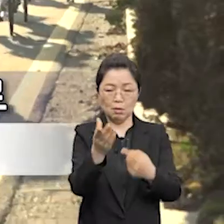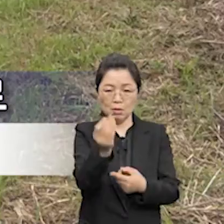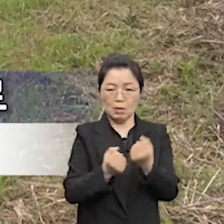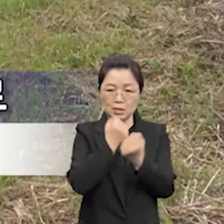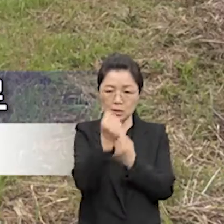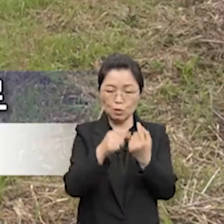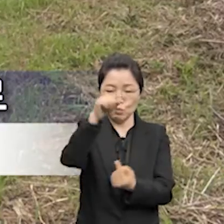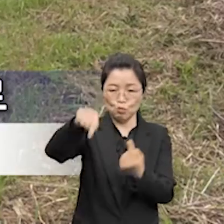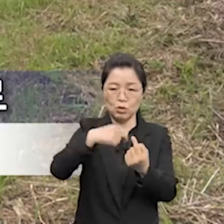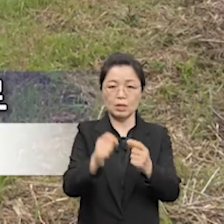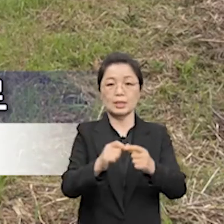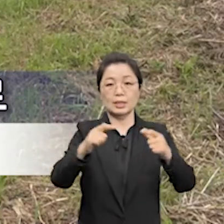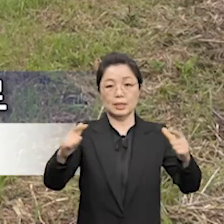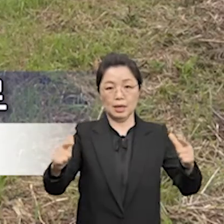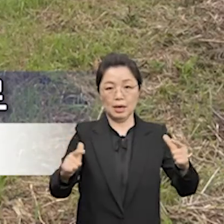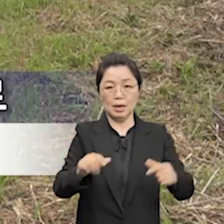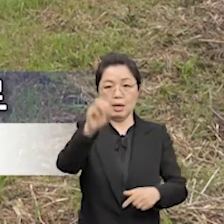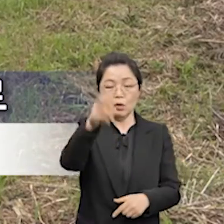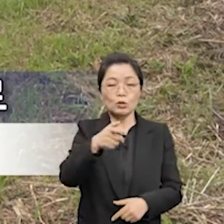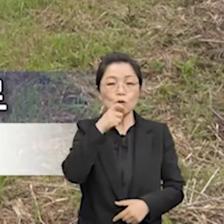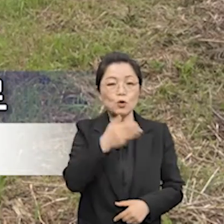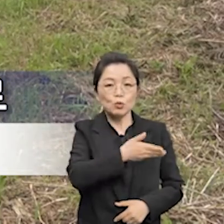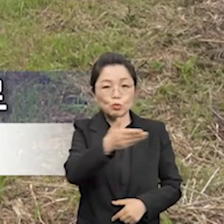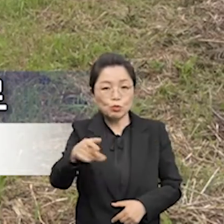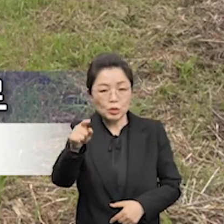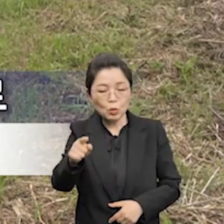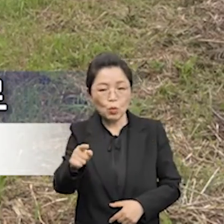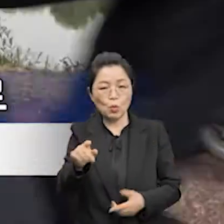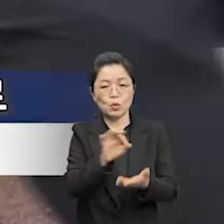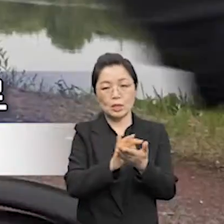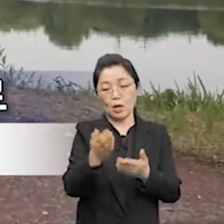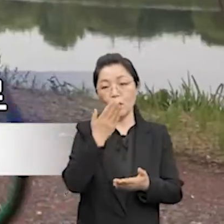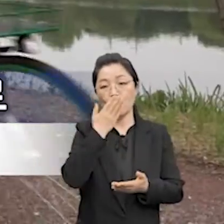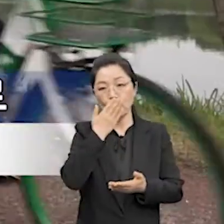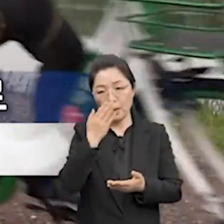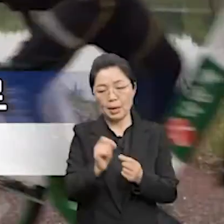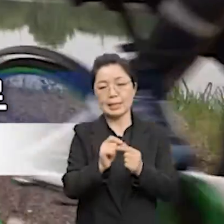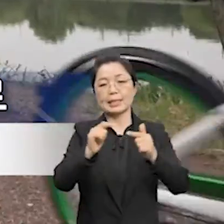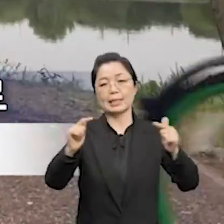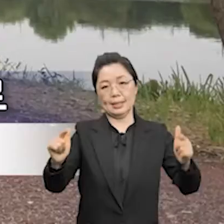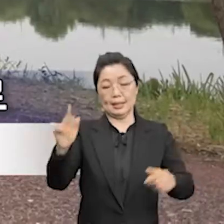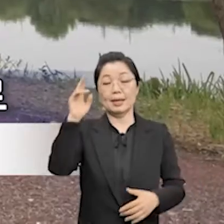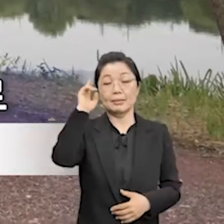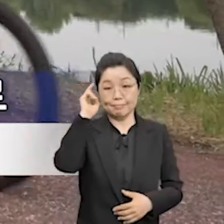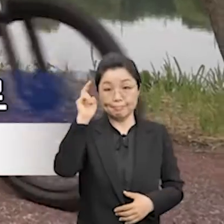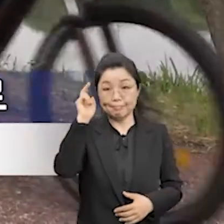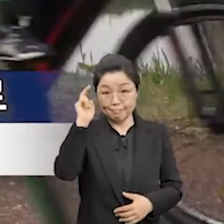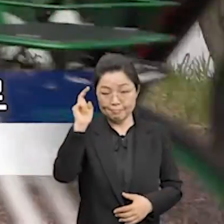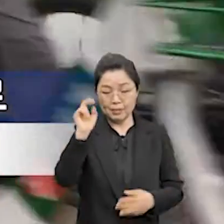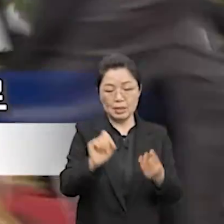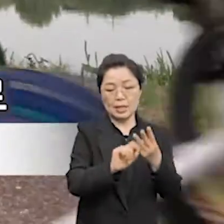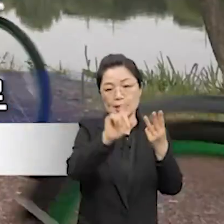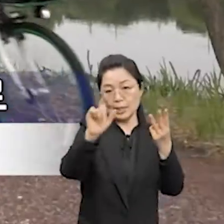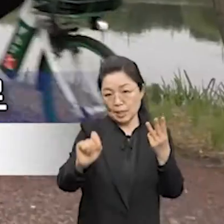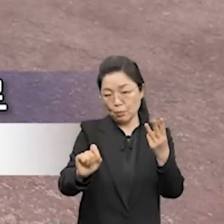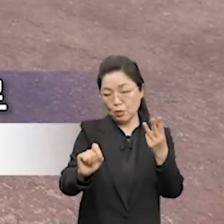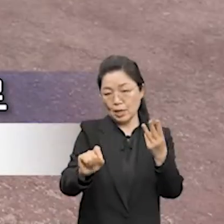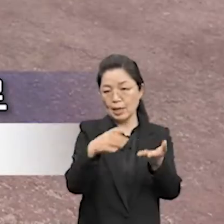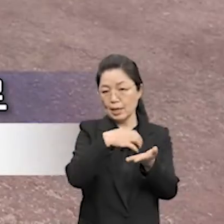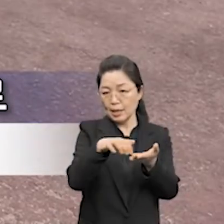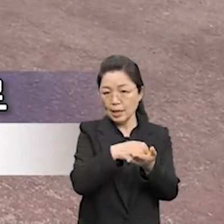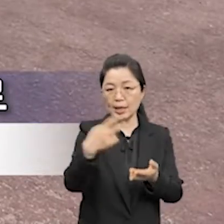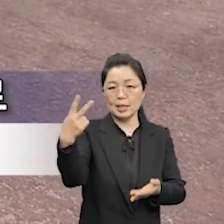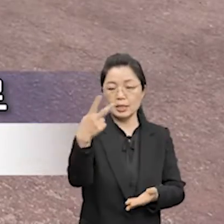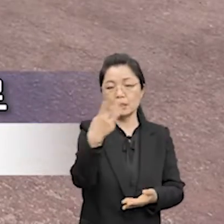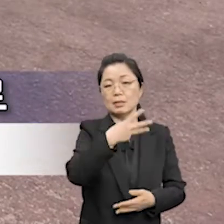범위를 확대함에 따라 광주천 일대에서도 이용이 가능해져 사용량이 늘어날 것으로 전망하고 있으며 실제 3월